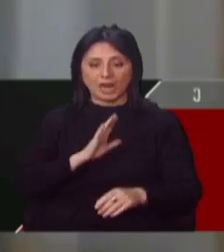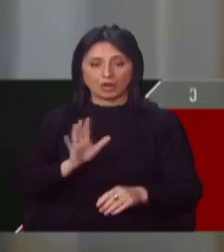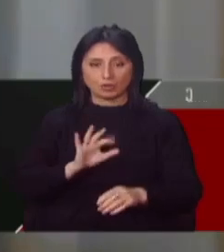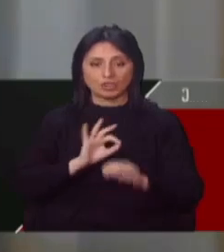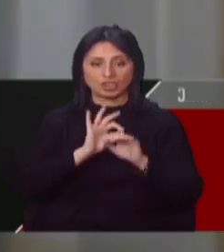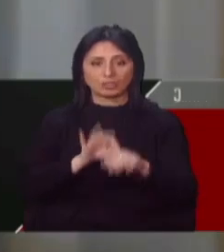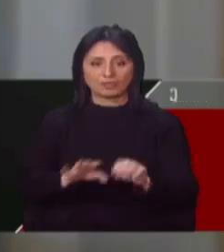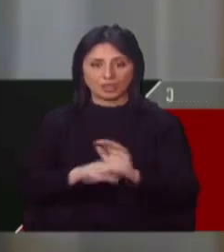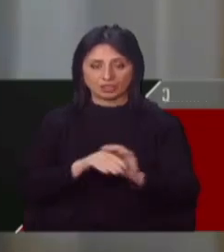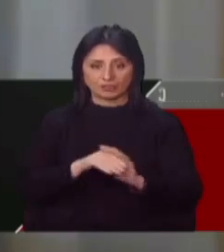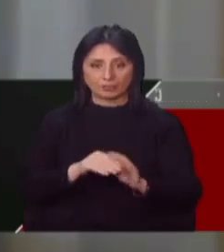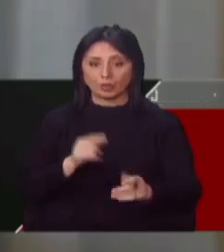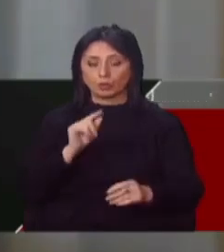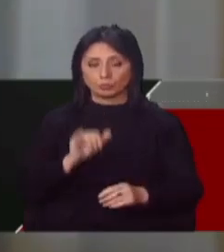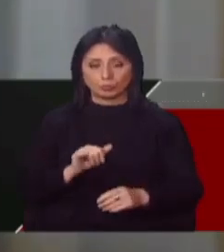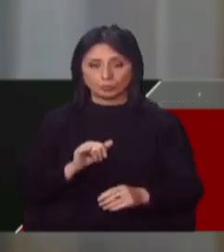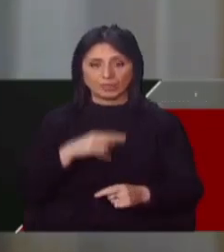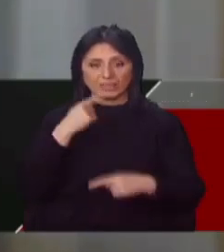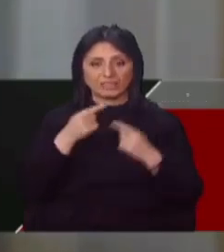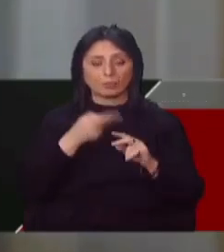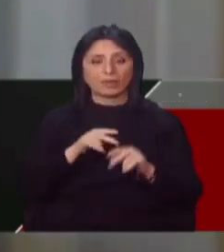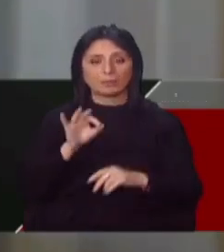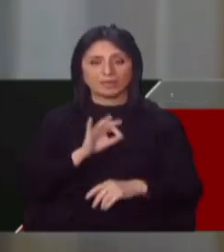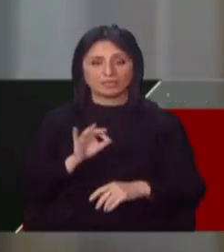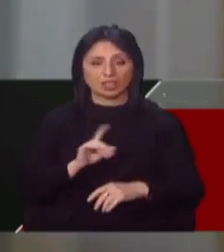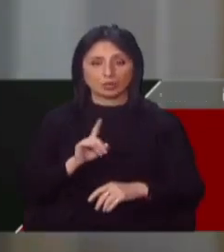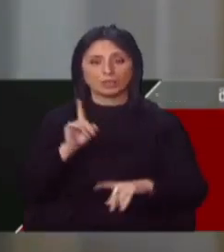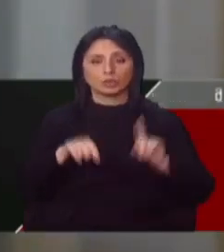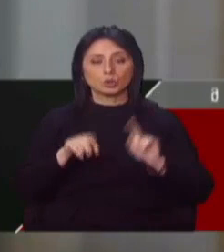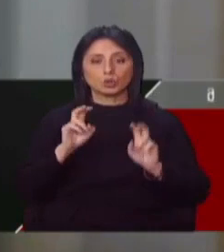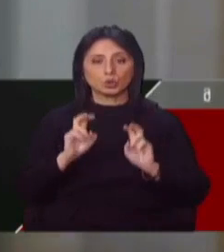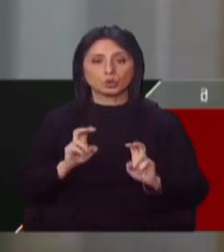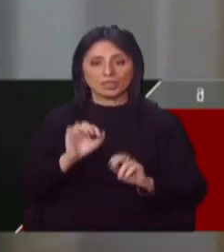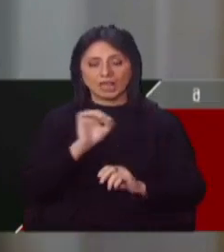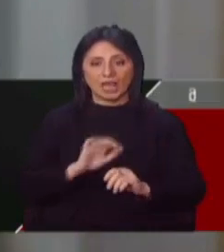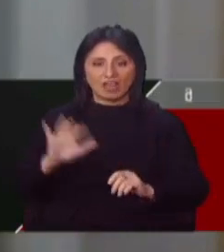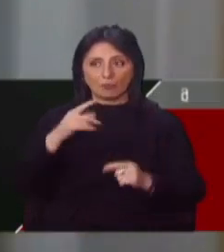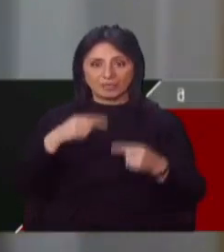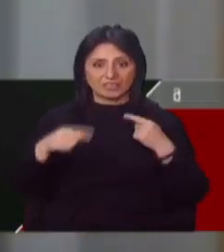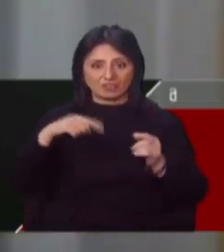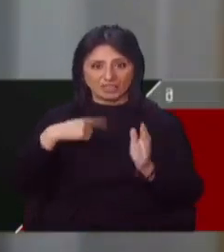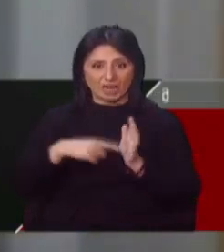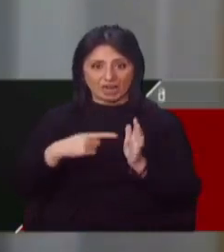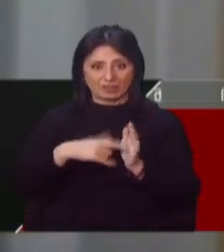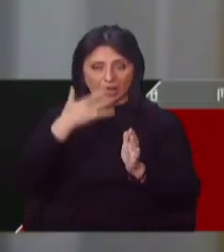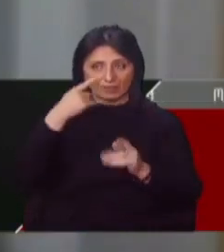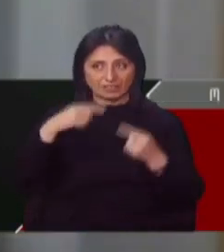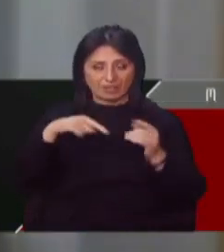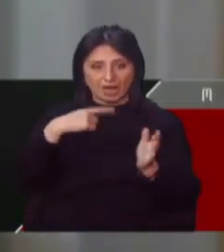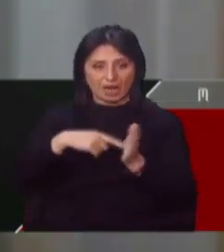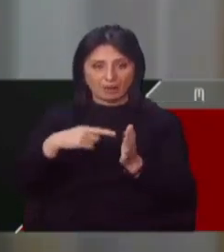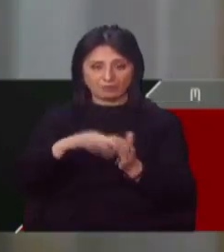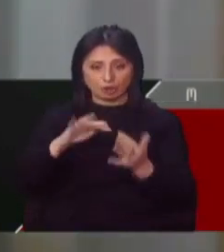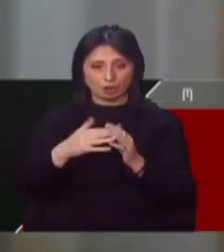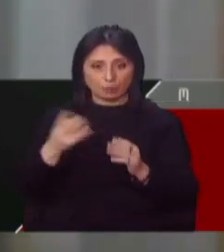არ ყოფილიყოს ჩატარებული არჩევნები. თუ საუბარია იმაზე, რომ ზოგადად ევროპის სხვადასხვა ქალაქებში და ამერიკის სხვადასხვა ქალაქებში